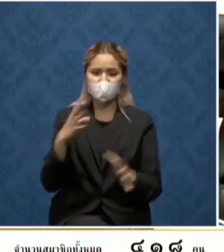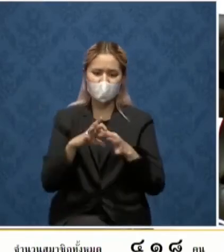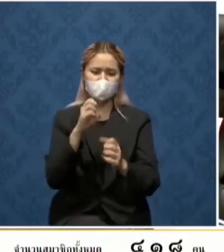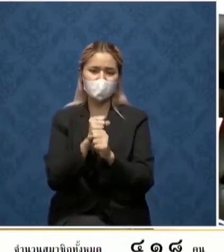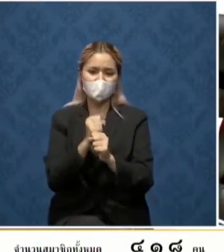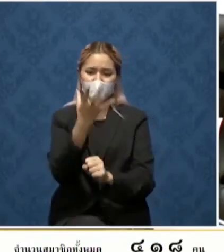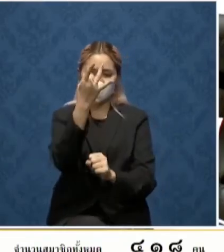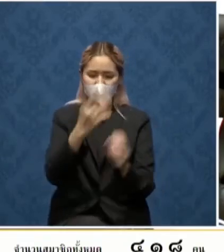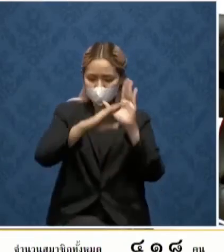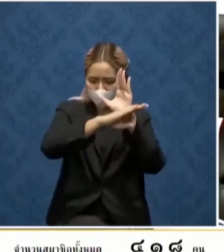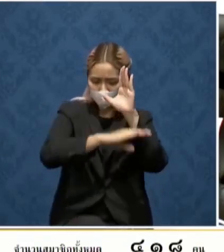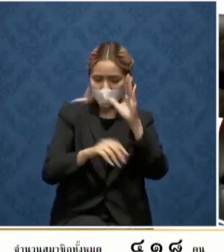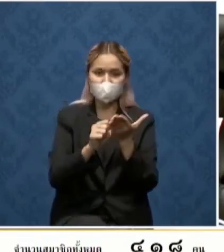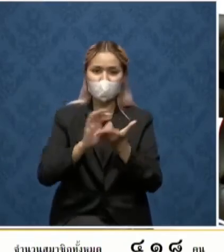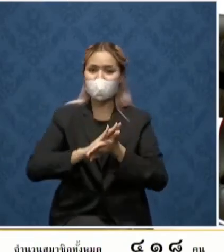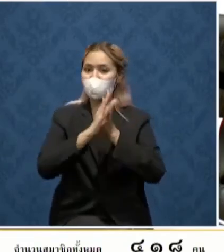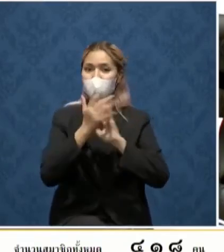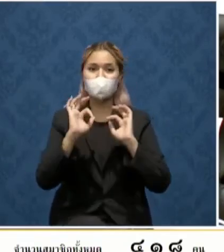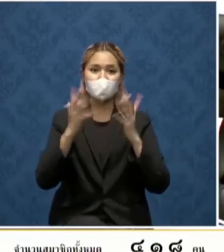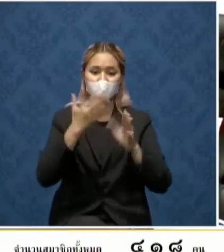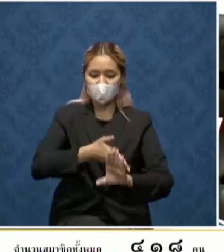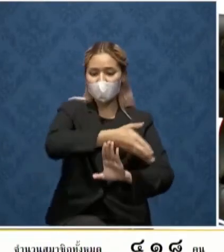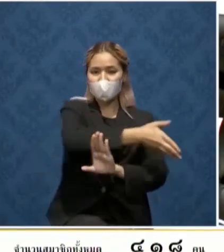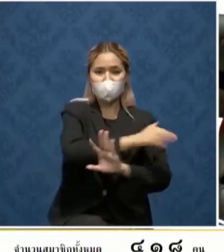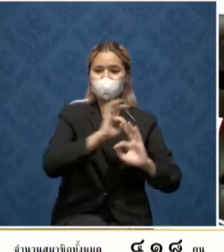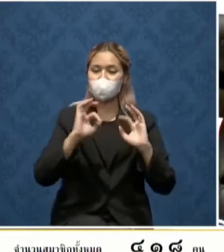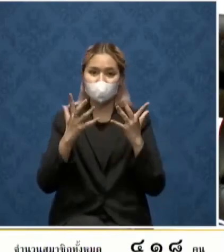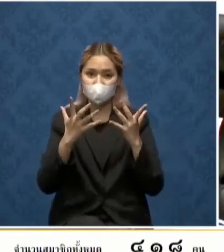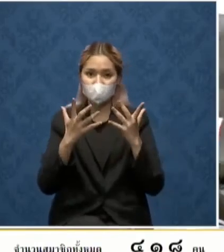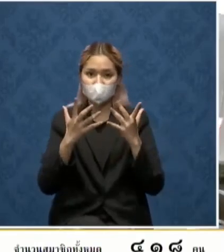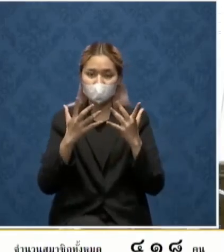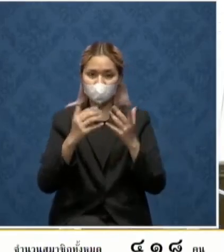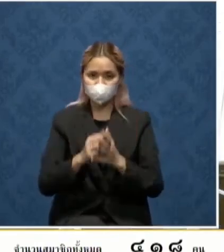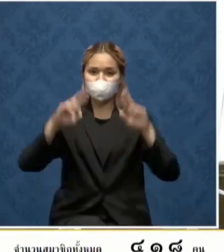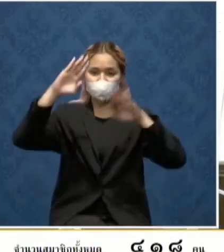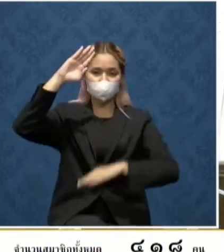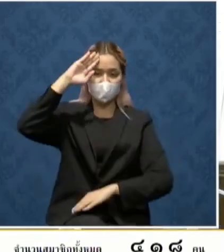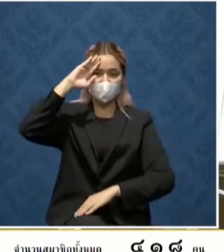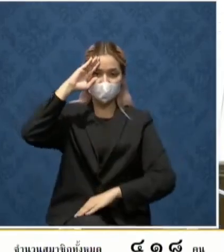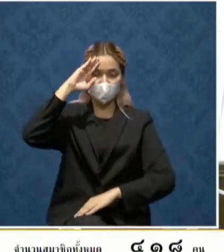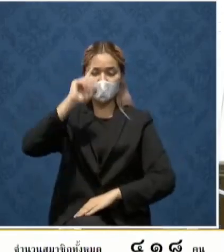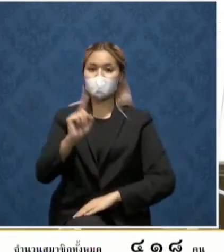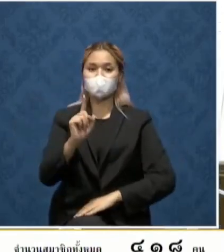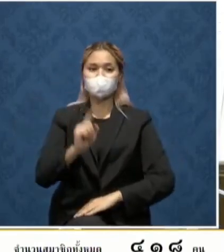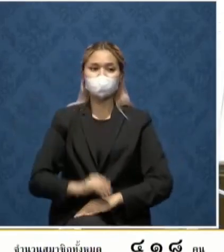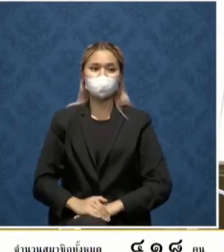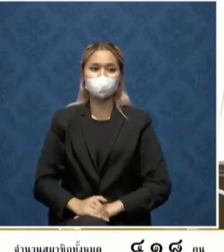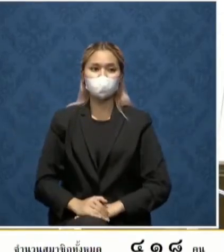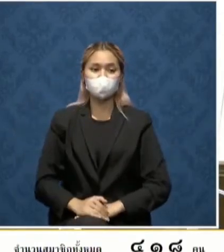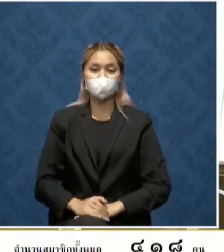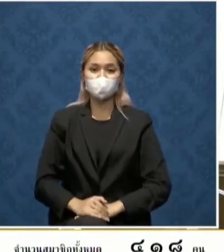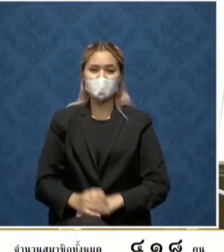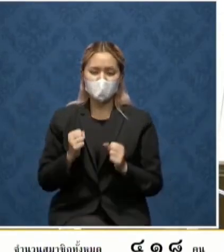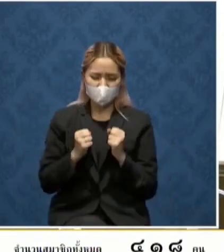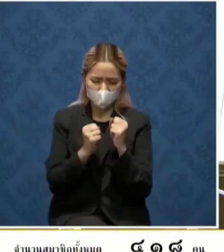อะไรเปลี่ยแลงอะไรที่ผ่านมาไมมีการแนง wszyscyอกของ ผลเประยุติทเหใหเราวาเราจะพยายามที่จะม